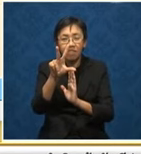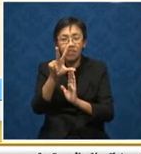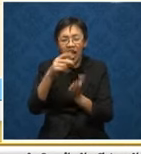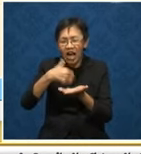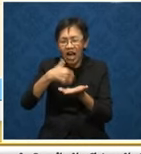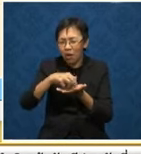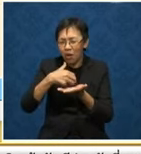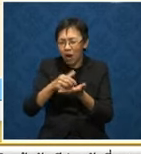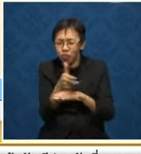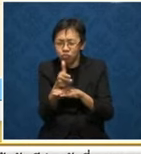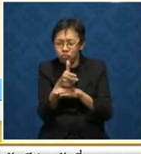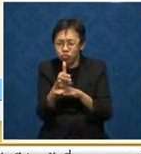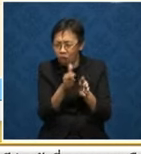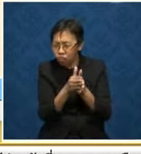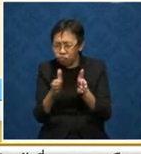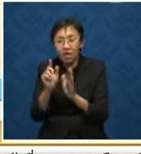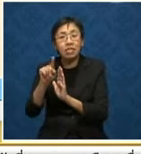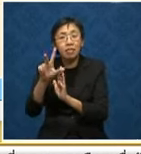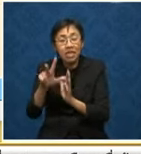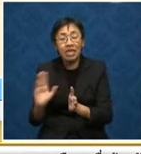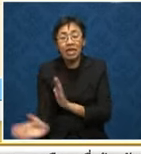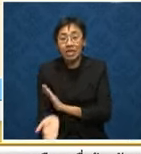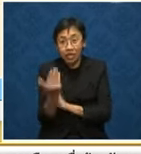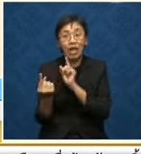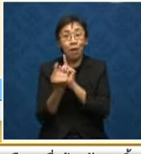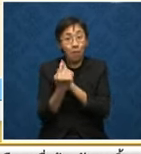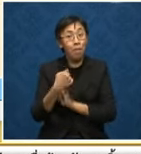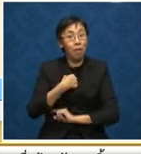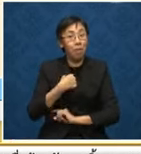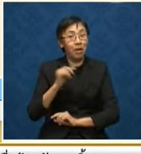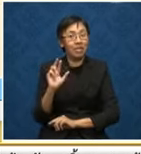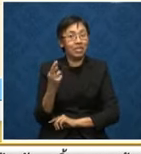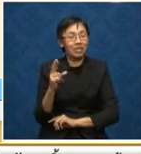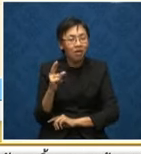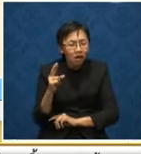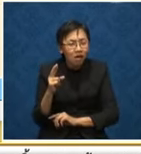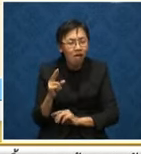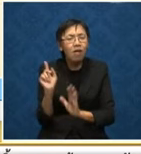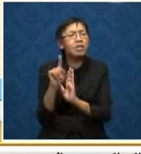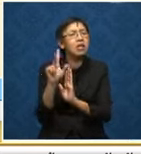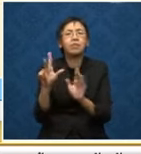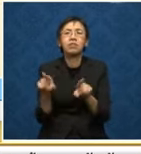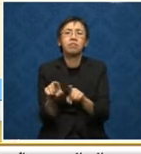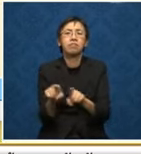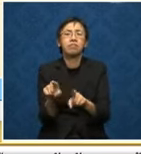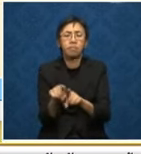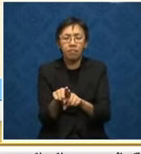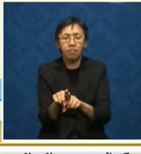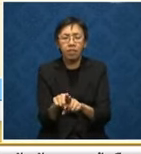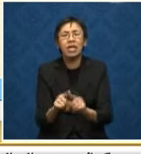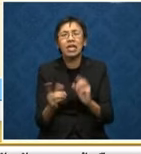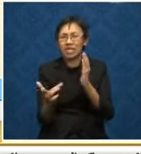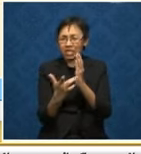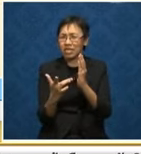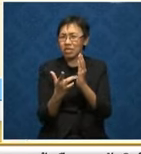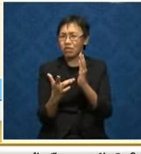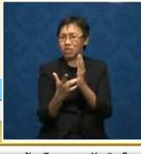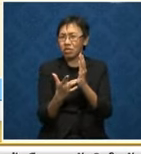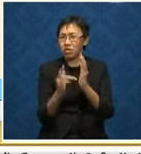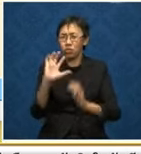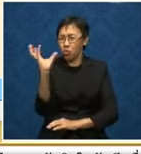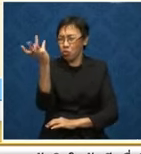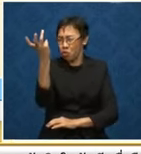ไม่เชื่อท่านประธานพรุ่งนี้เช้าเจอผมที่ TikTok ก็3นาทีก็อยากให้หารือที่ประชุมตรงนี้ใช้เทคโนโลยีที่เป็นสาก